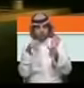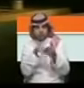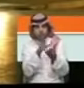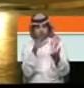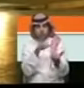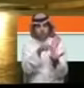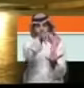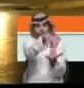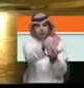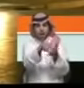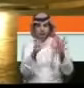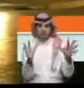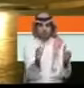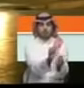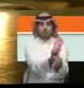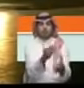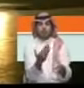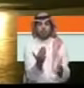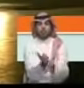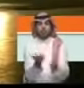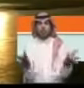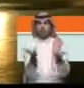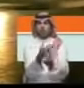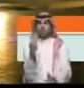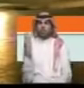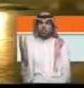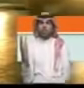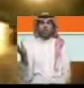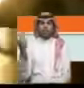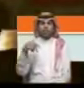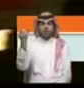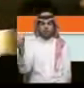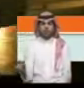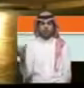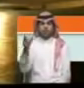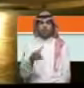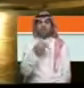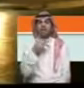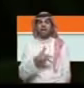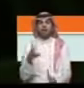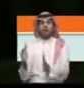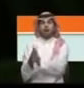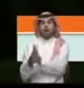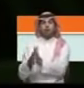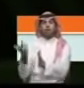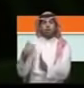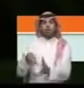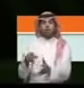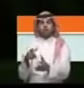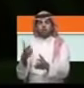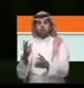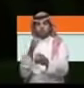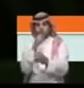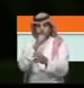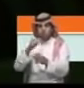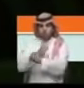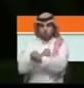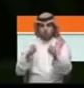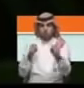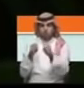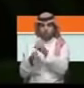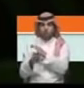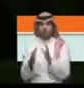منطقة بالابولوك ما أسفر عن مقتل 3 من مسلح طالبان وتدمير عبوات ناسفة محلية